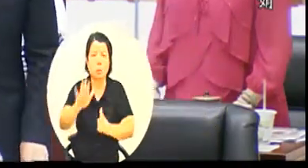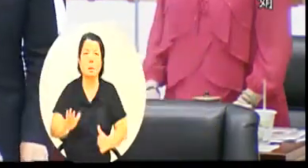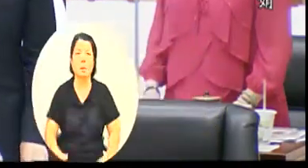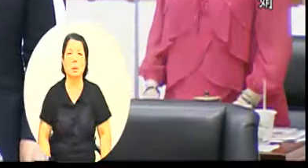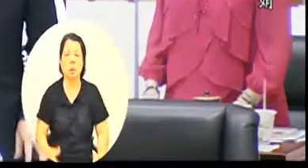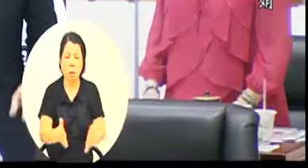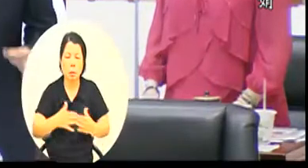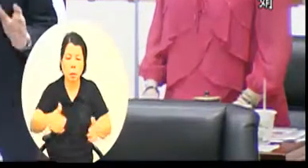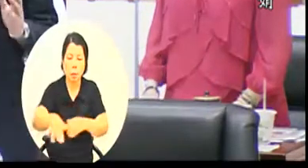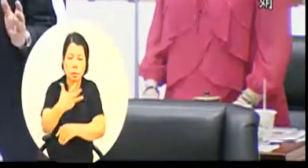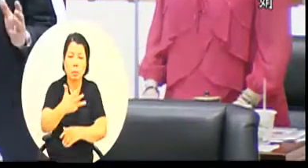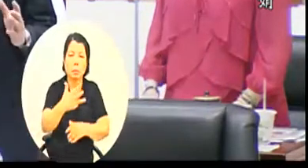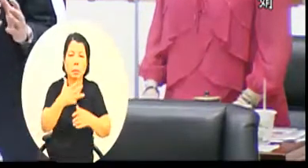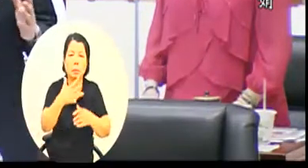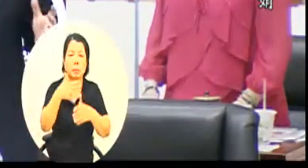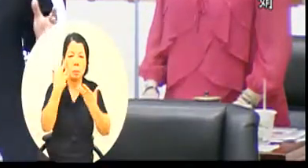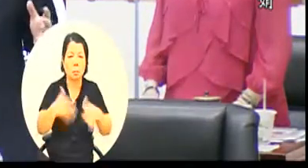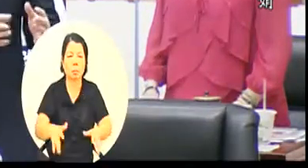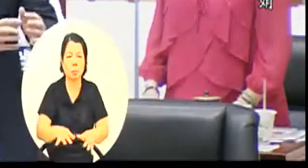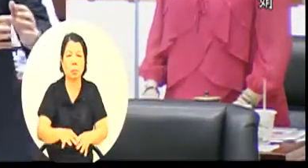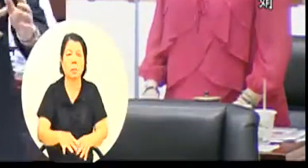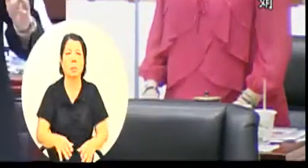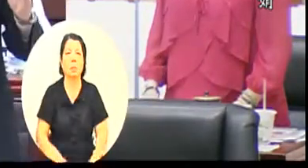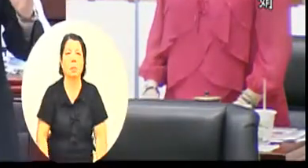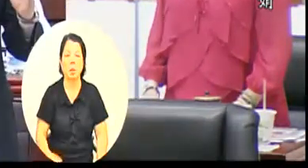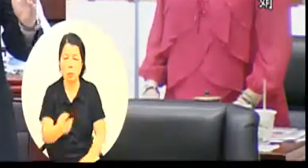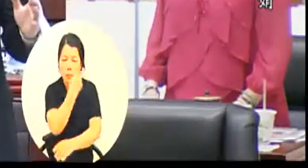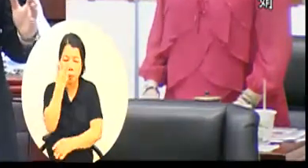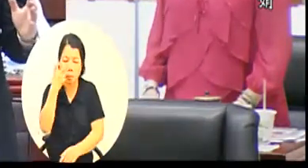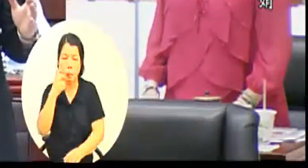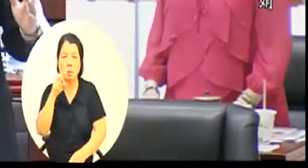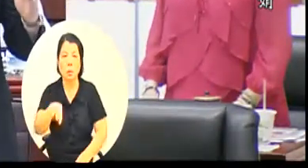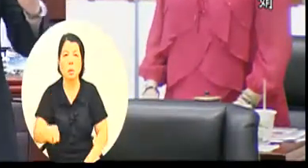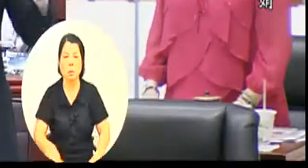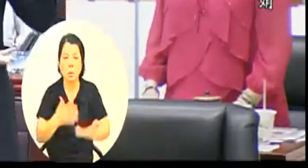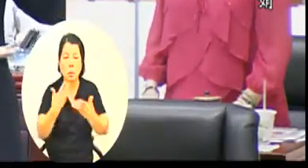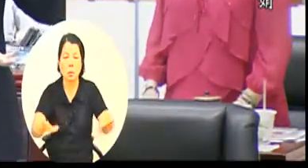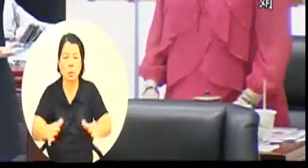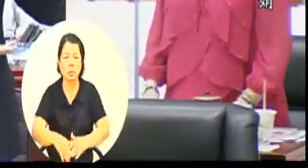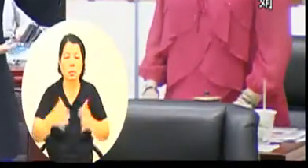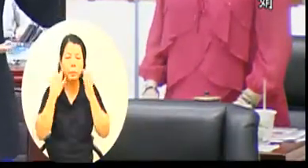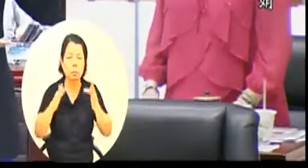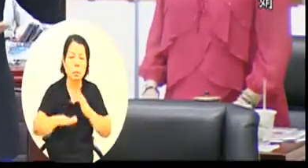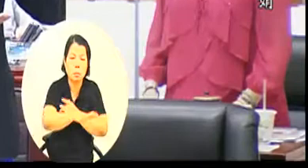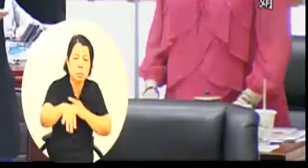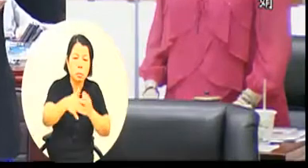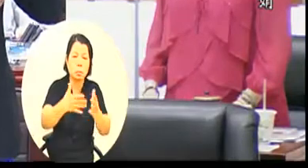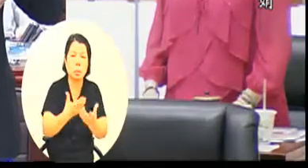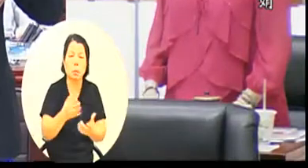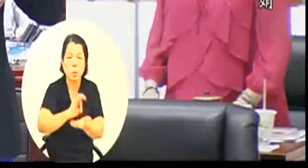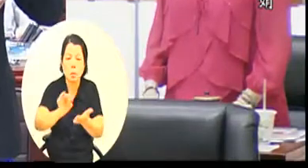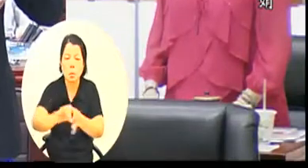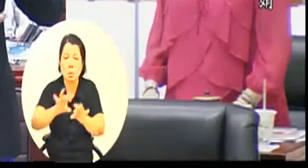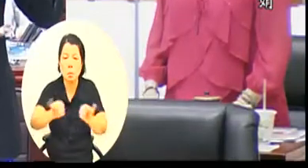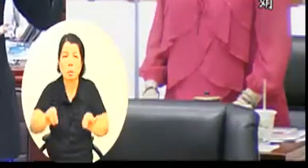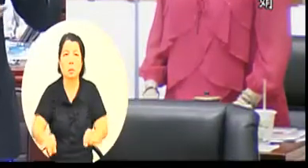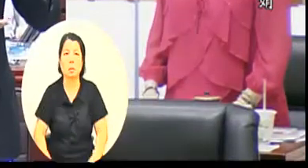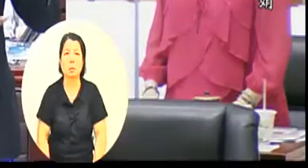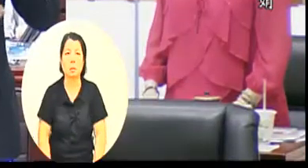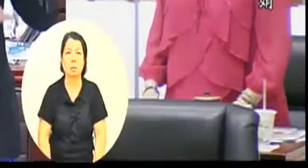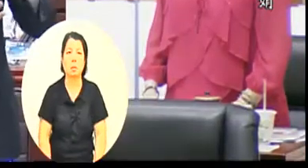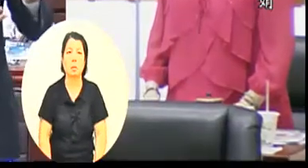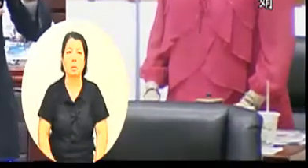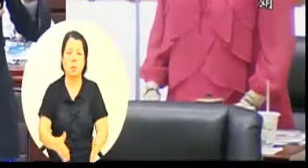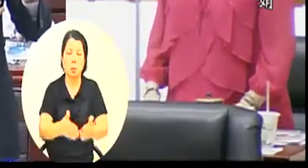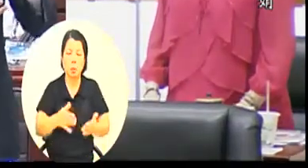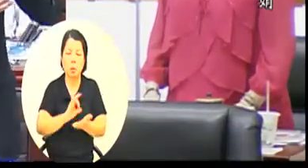给到840，但是后来就是发现就是我们有很多的市场用地容积用的并不高，但是他用所谓市场用地多目